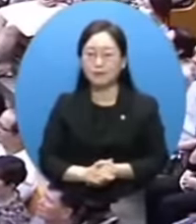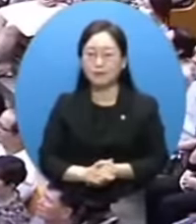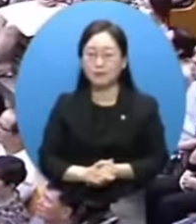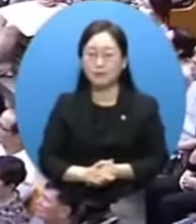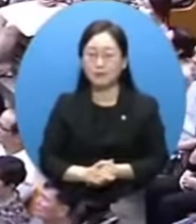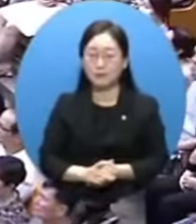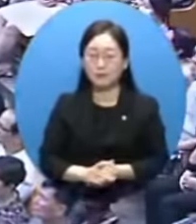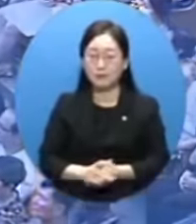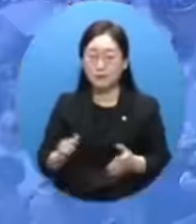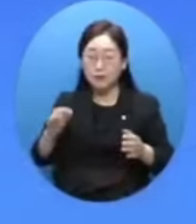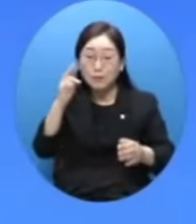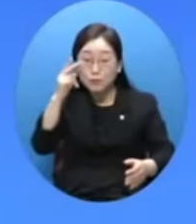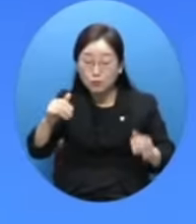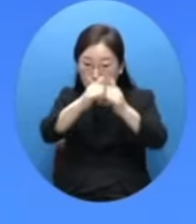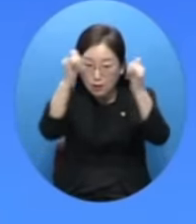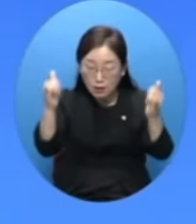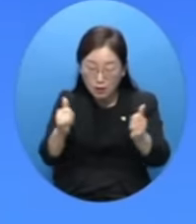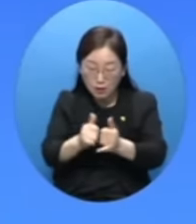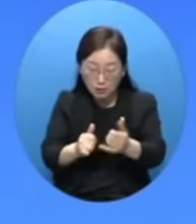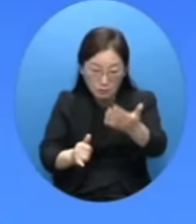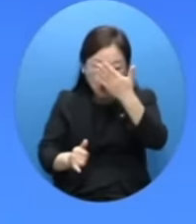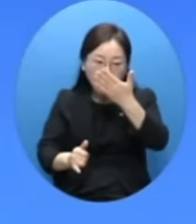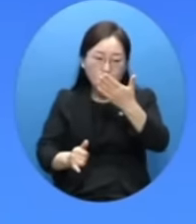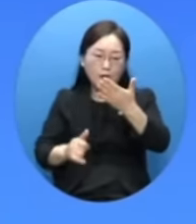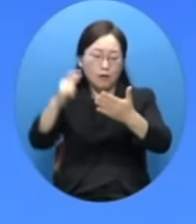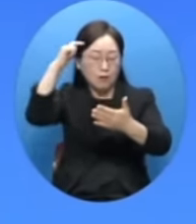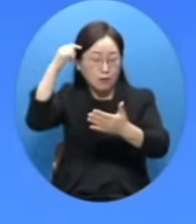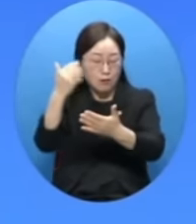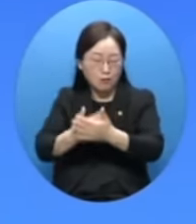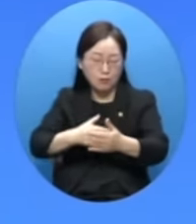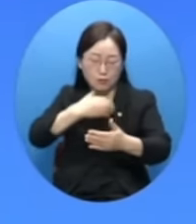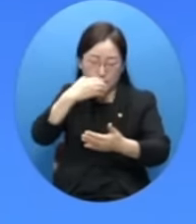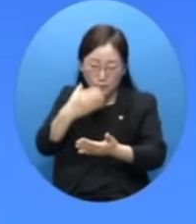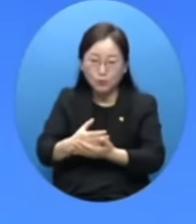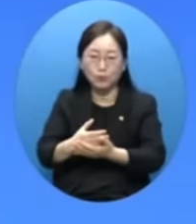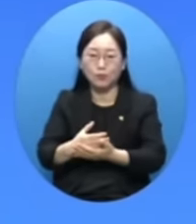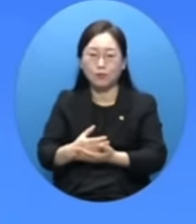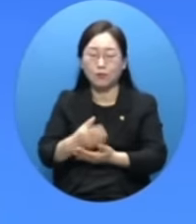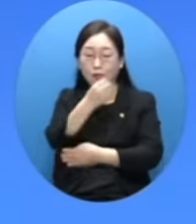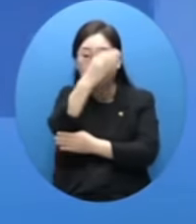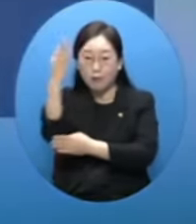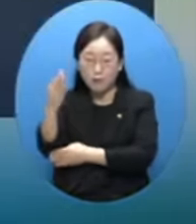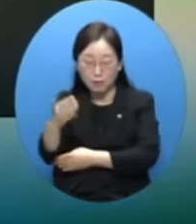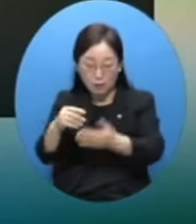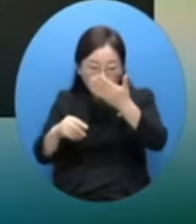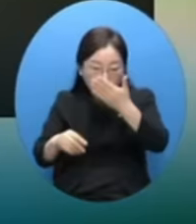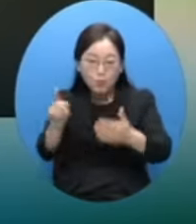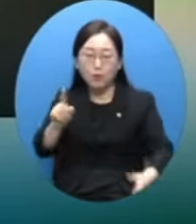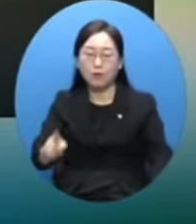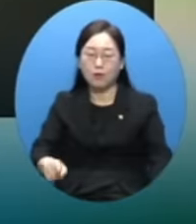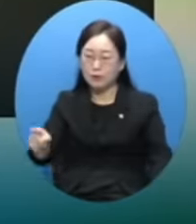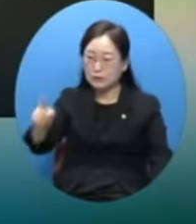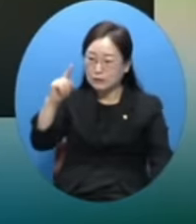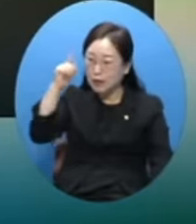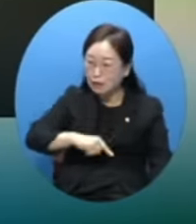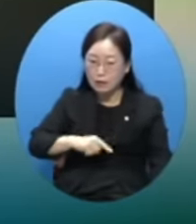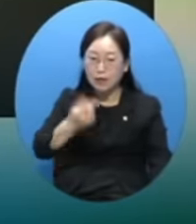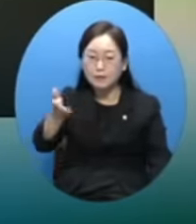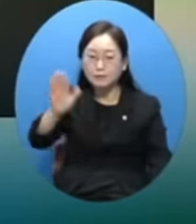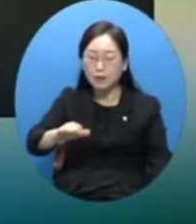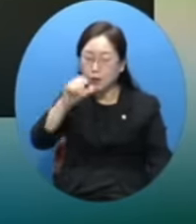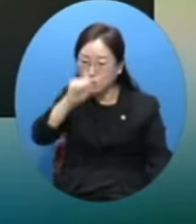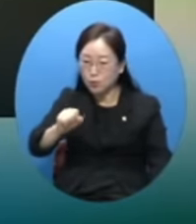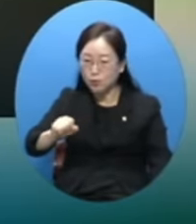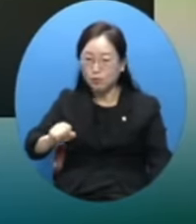온 미국 사회에 큰 충격과 감동을 주었습니다. 당시 언론들은 악을 선으로 갚다 To return good for evil이라고 하는